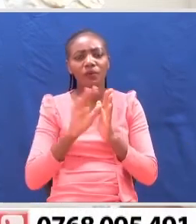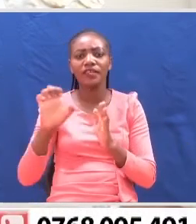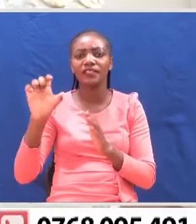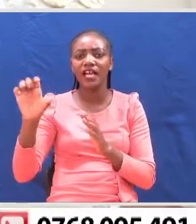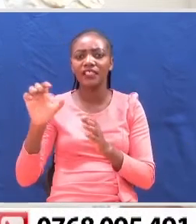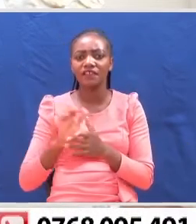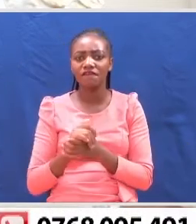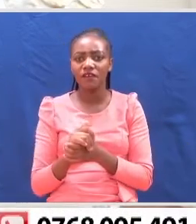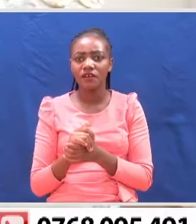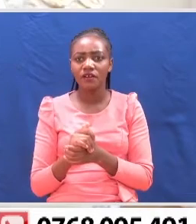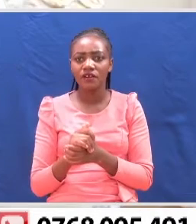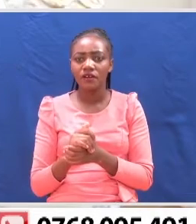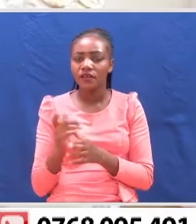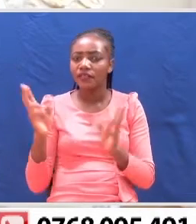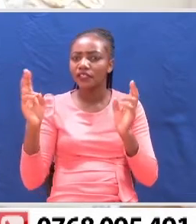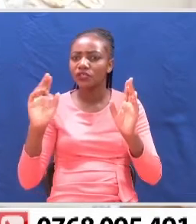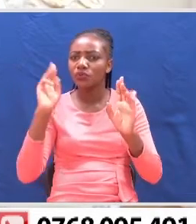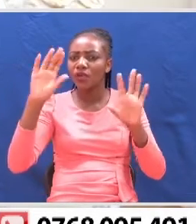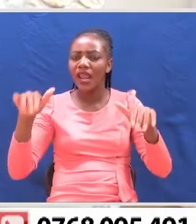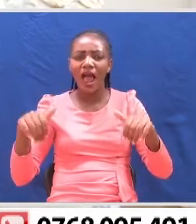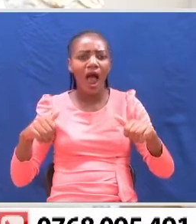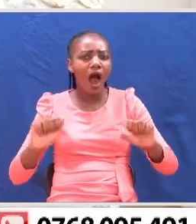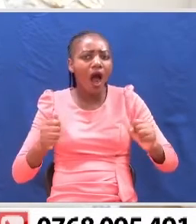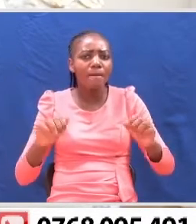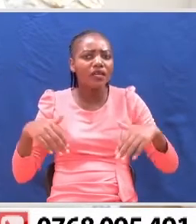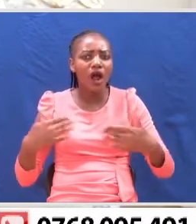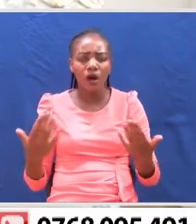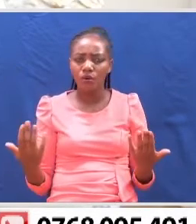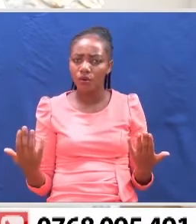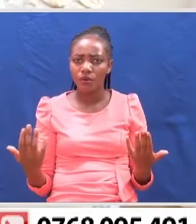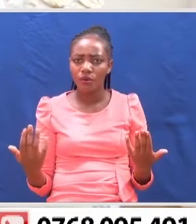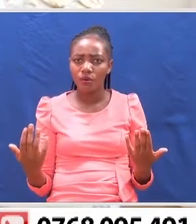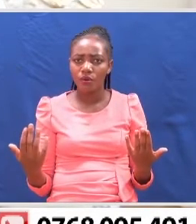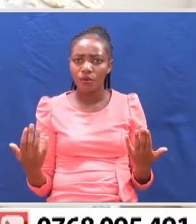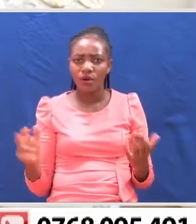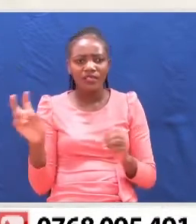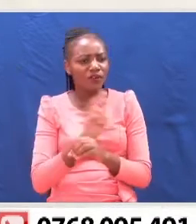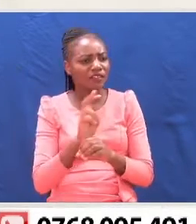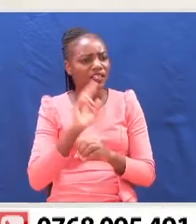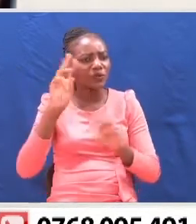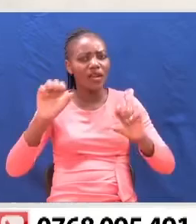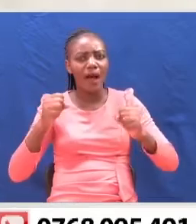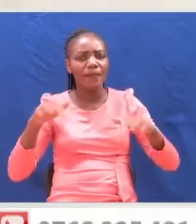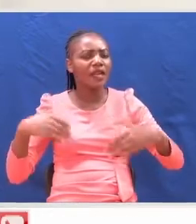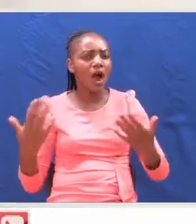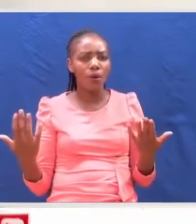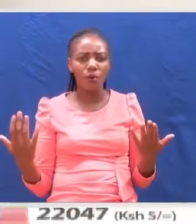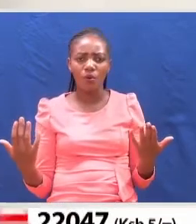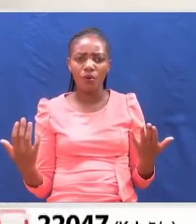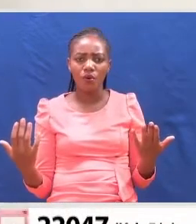executive. Je, hiyo itakuwa njia salama ya kufanya oversight kupitia? Leo mimi